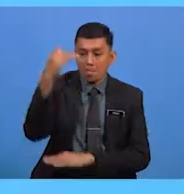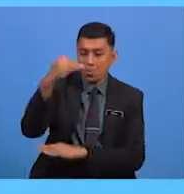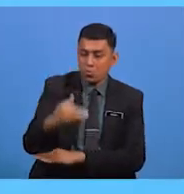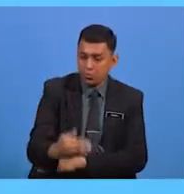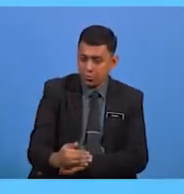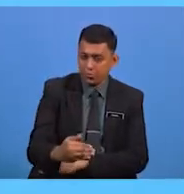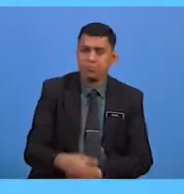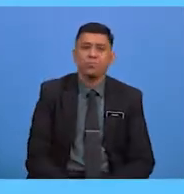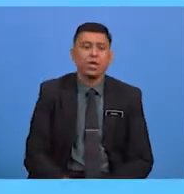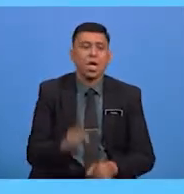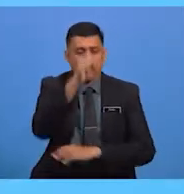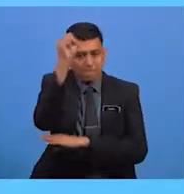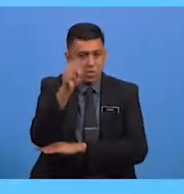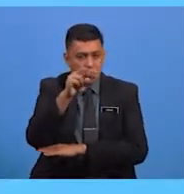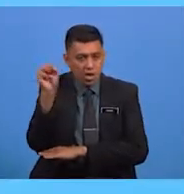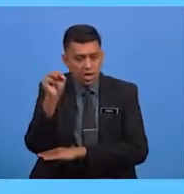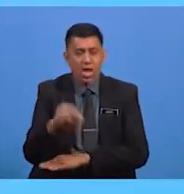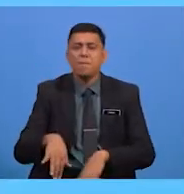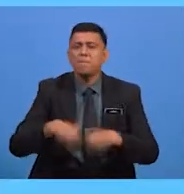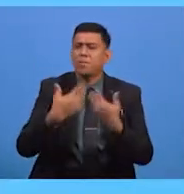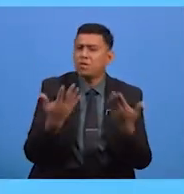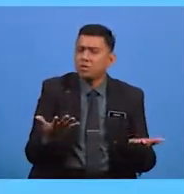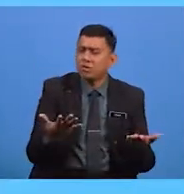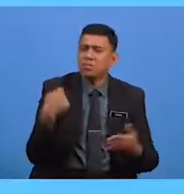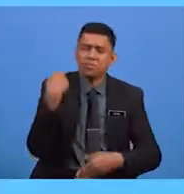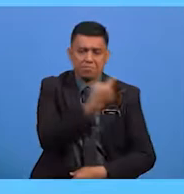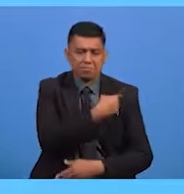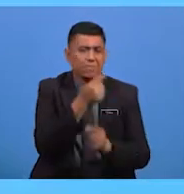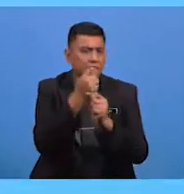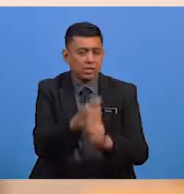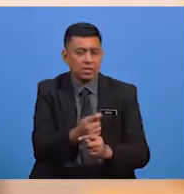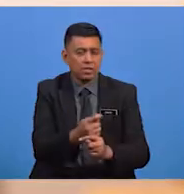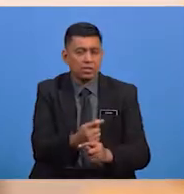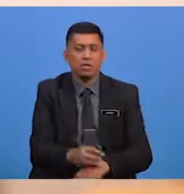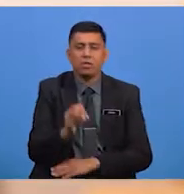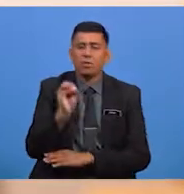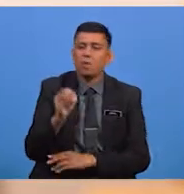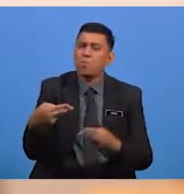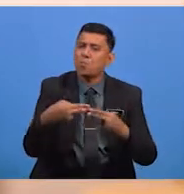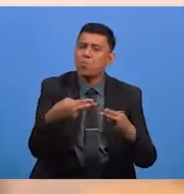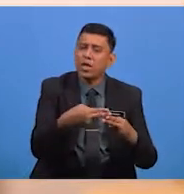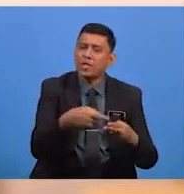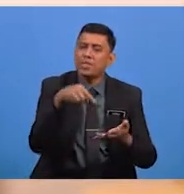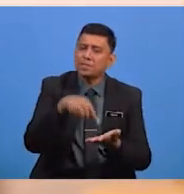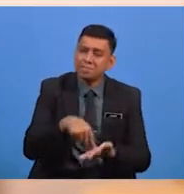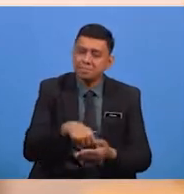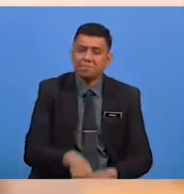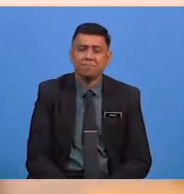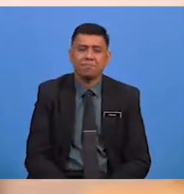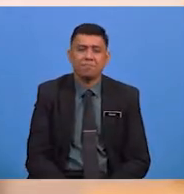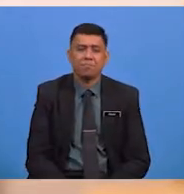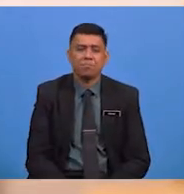menurun. Persoalannya, bagaimanakah kita boleh menetapkan operator hubungan pada algoritma bubble sort